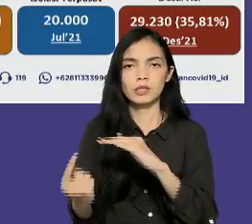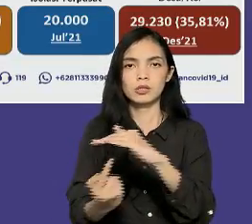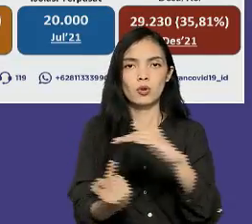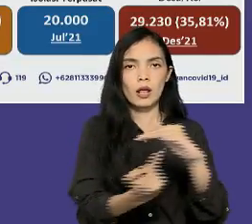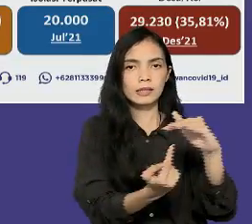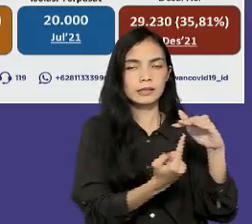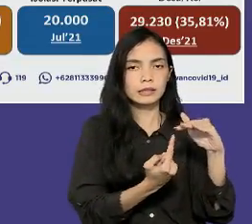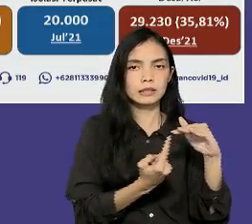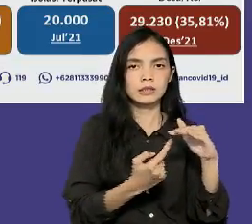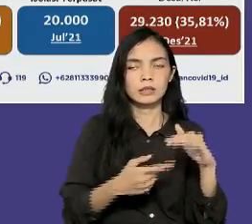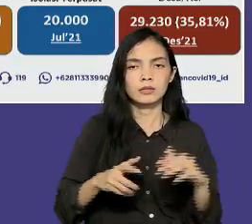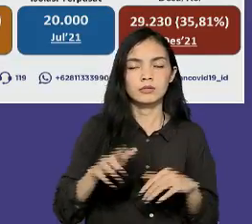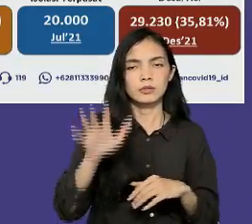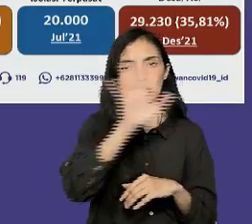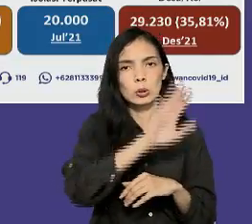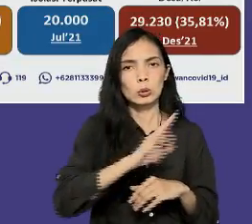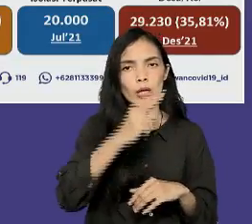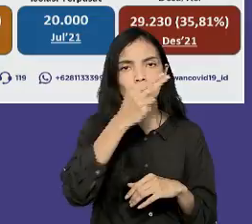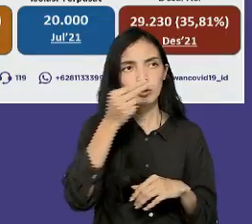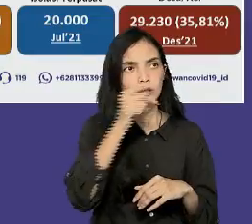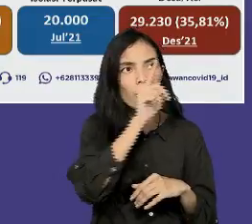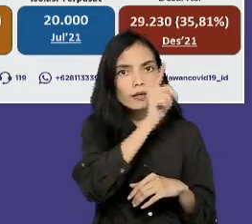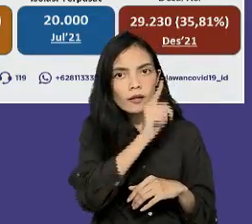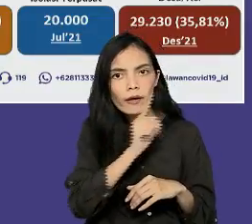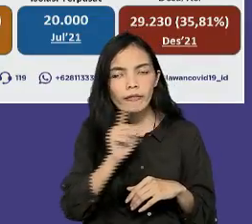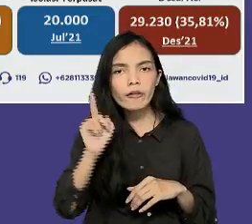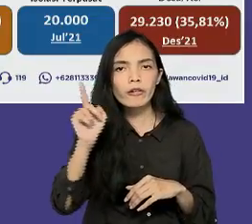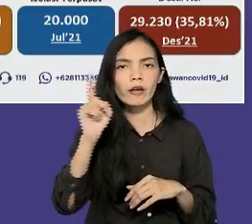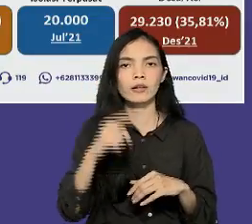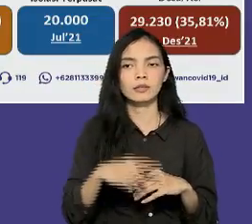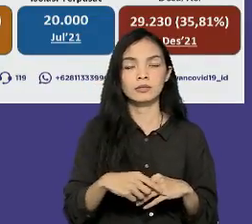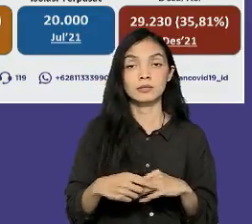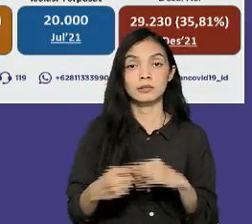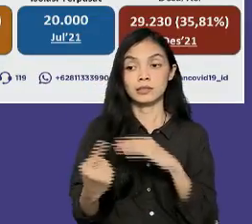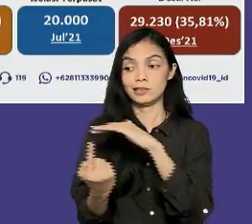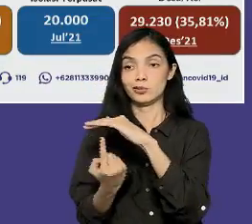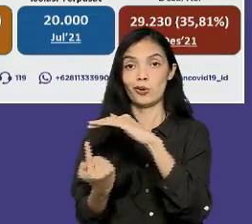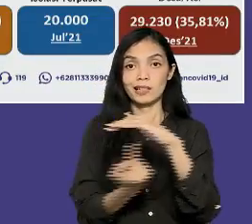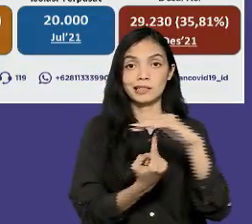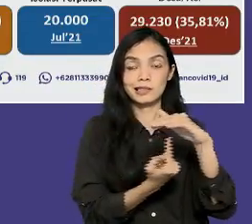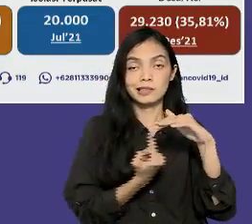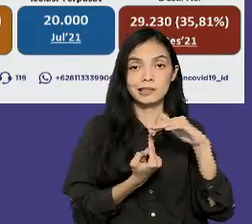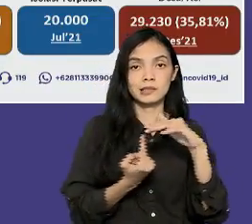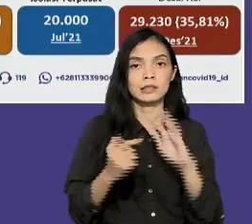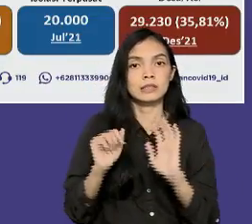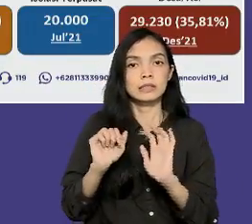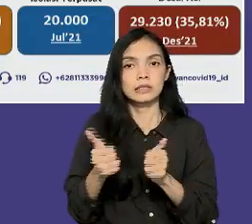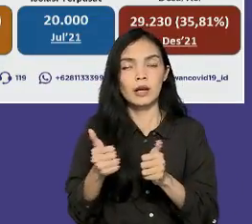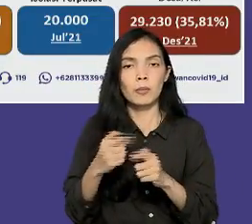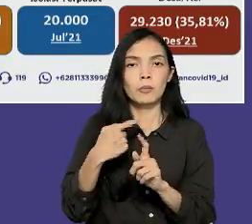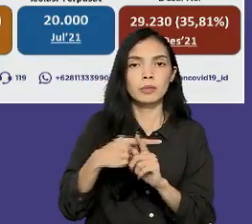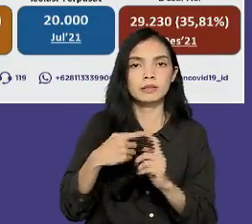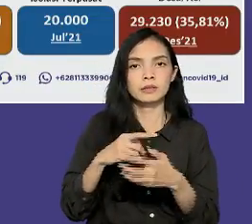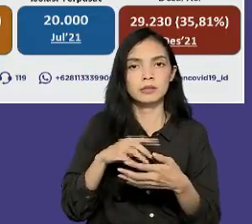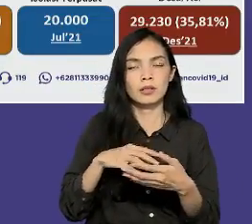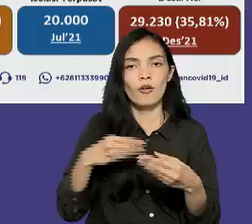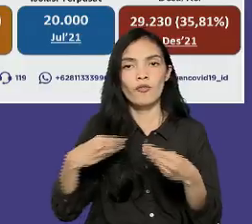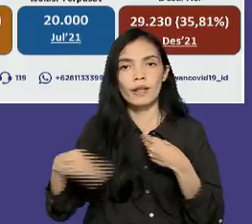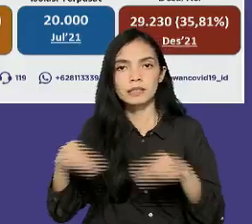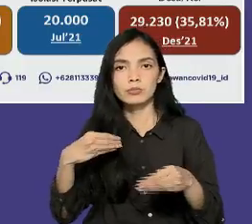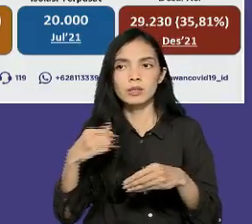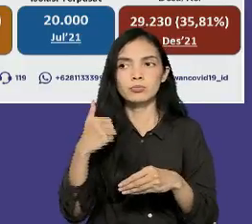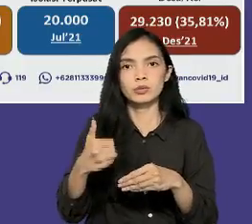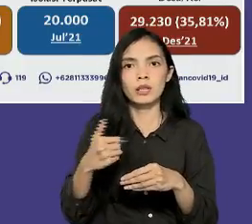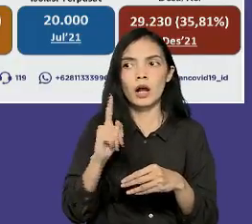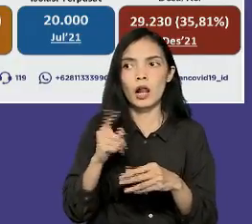yang tersebar di seluruh Indonesia. Tempat isolasi terpusat ini siap dan fleksibel untuk diaktifkan